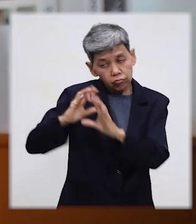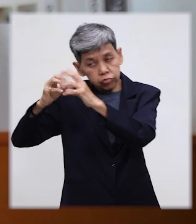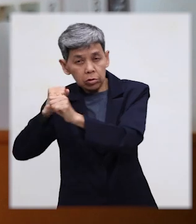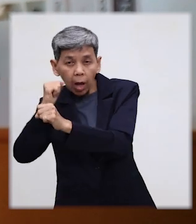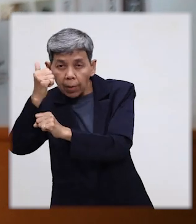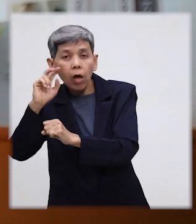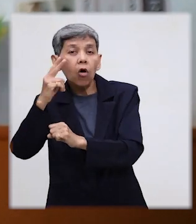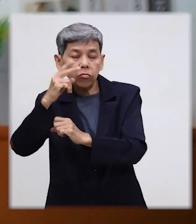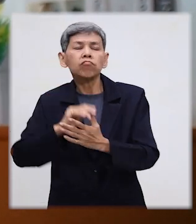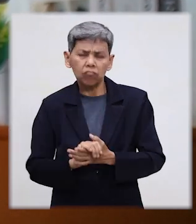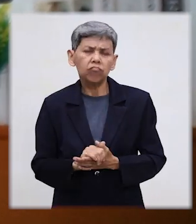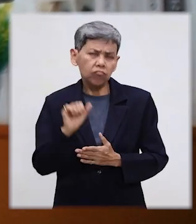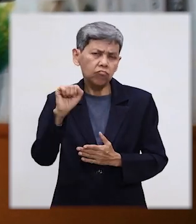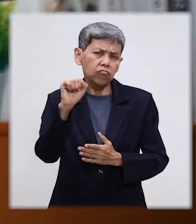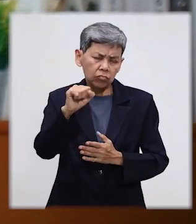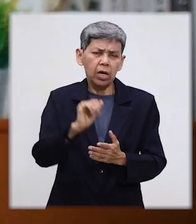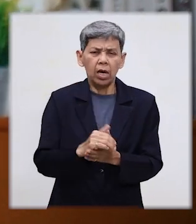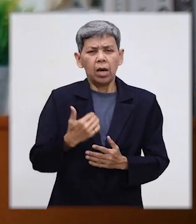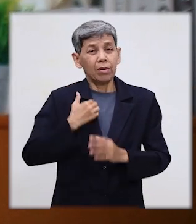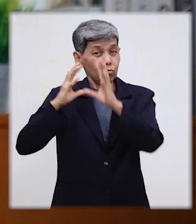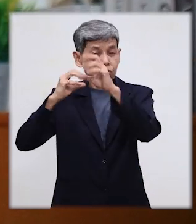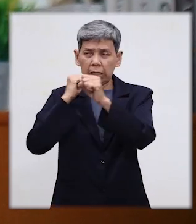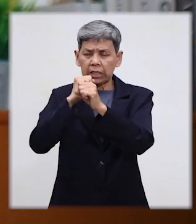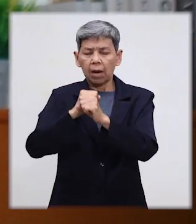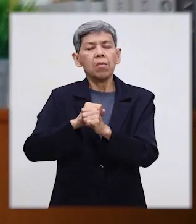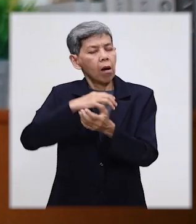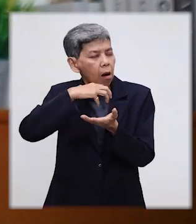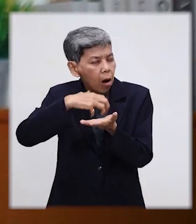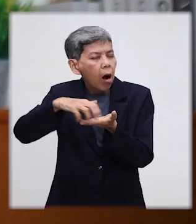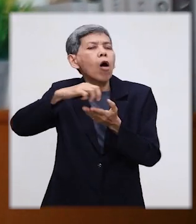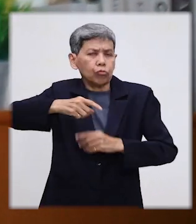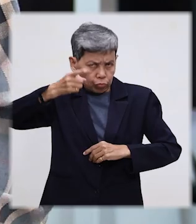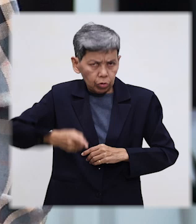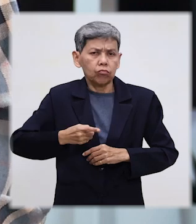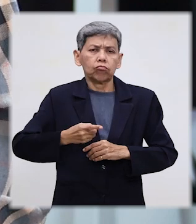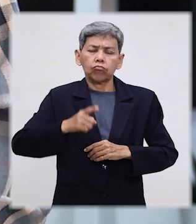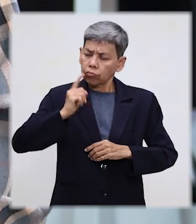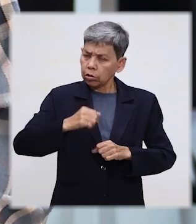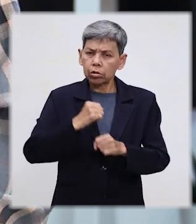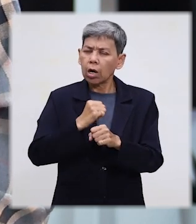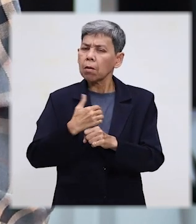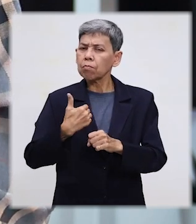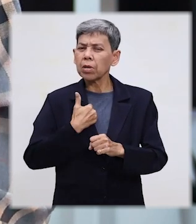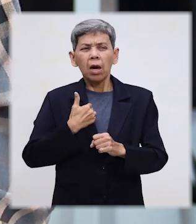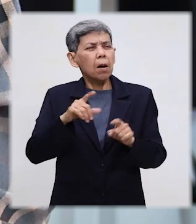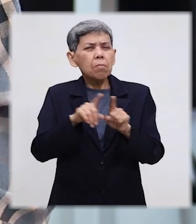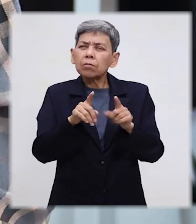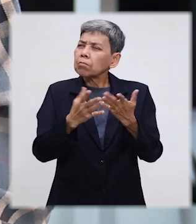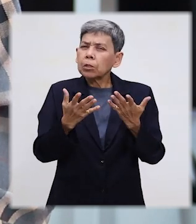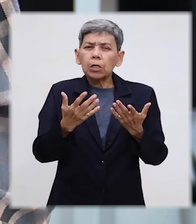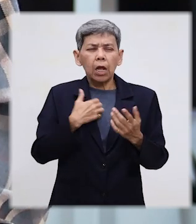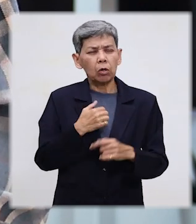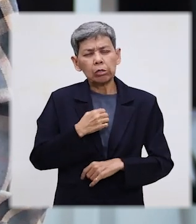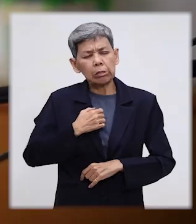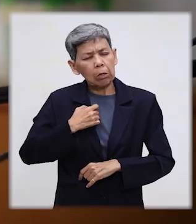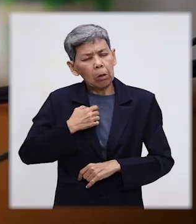แล้วมันก็เป็นอะไรที่จะมองว่ามันเป็นเรื่องเพ้อเจ้อหรือฟุ้งเฟ้อก็